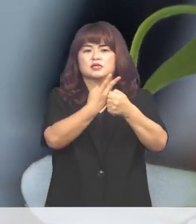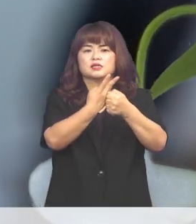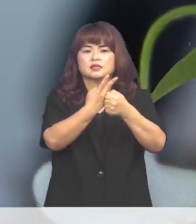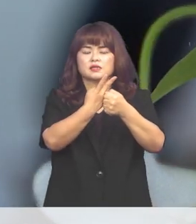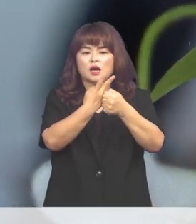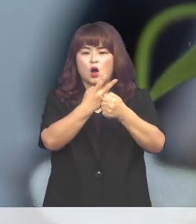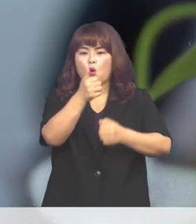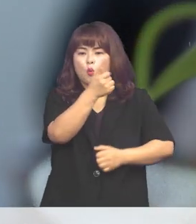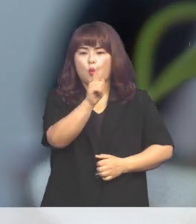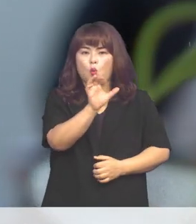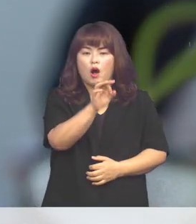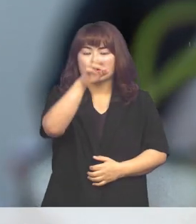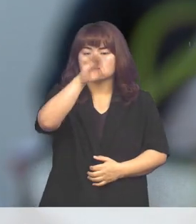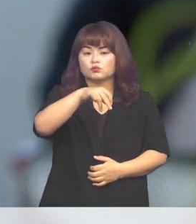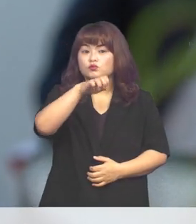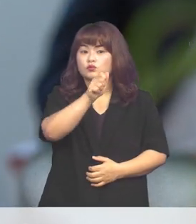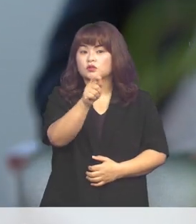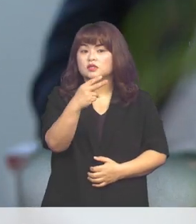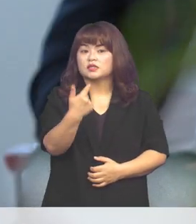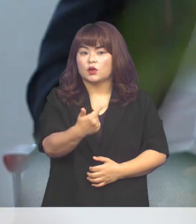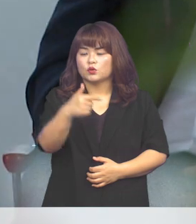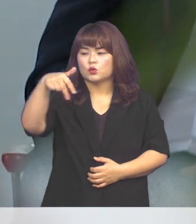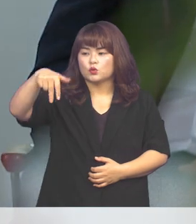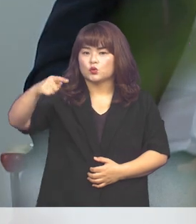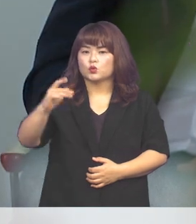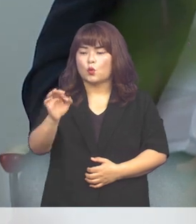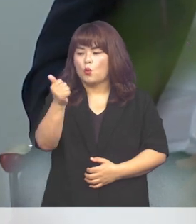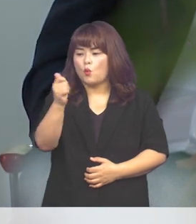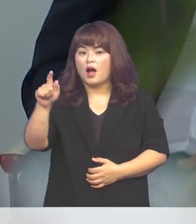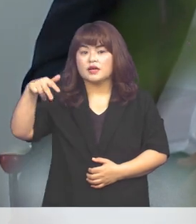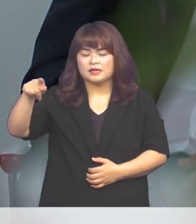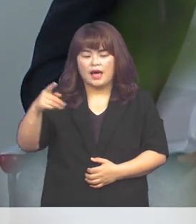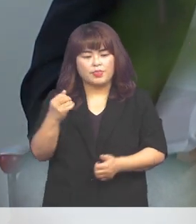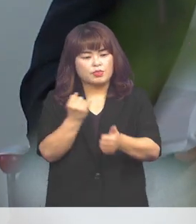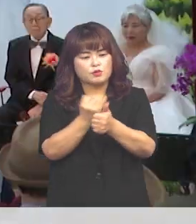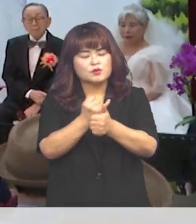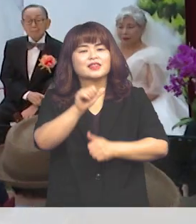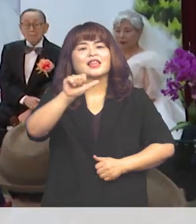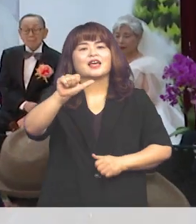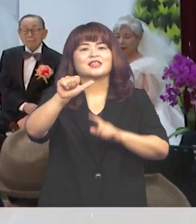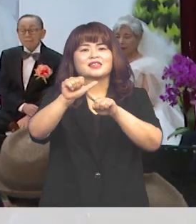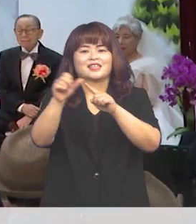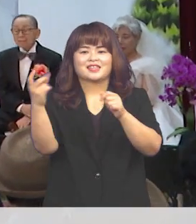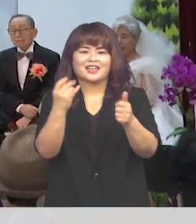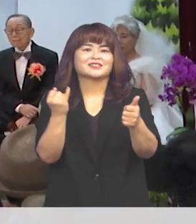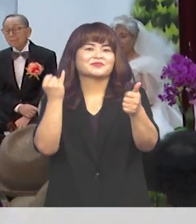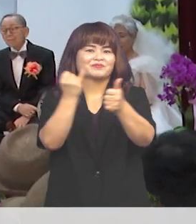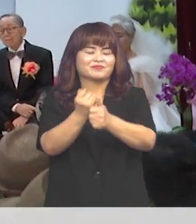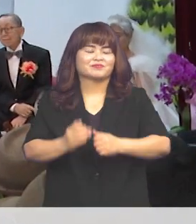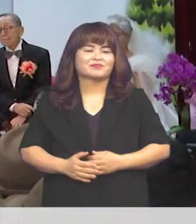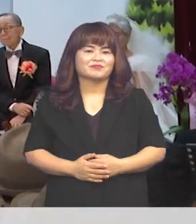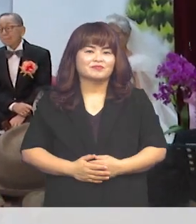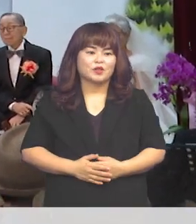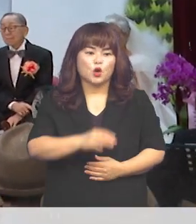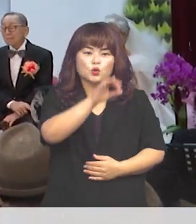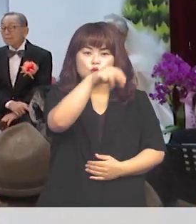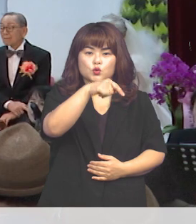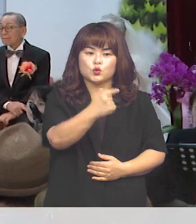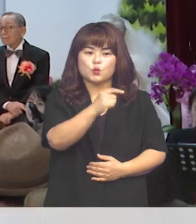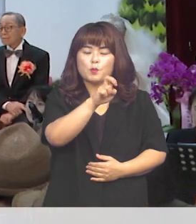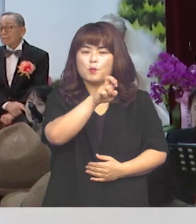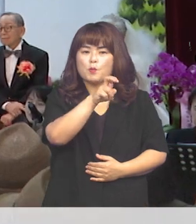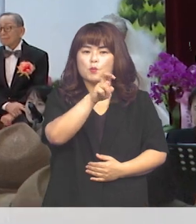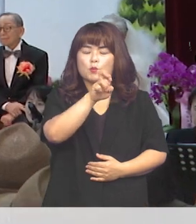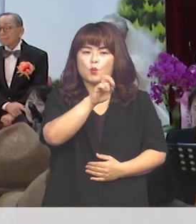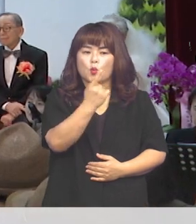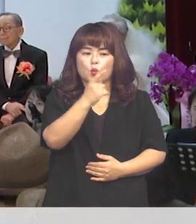62주년을 맞은 황우현, 송화자 부부 등 5쌍의 어르신이 두 번째 웨딩 마치를 울렸습니다. 특히 이날 윤모승